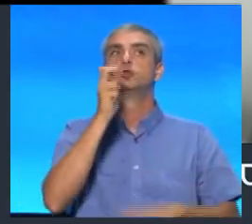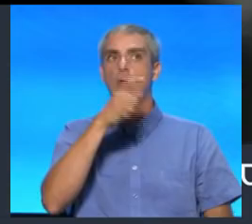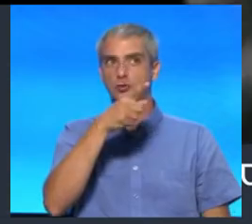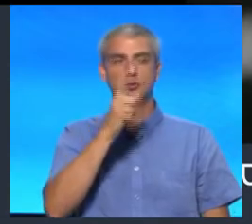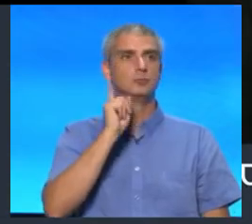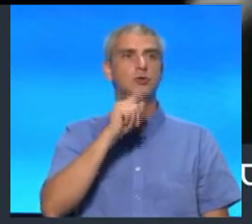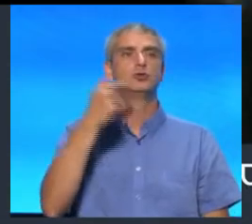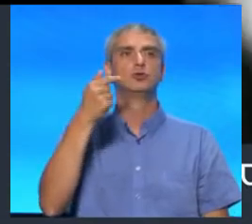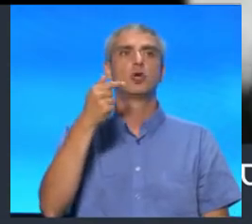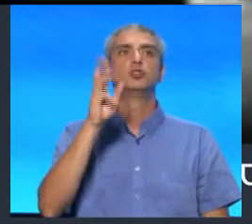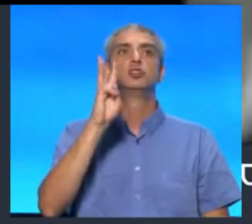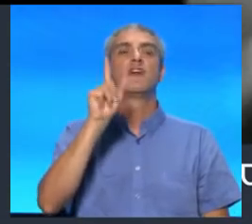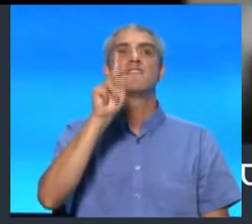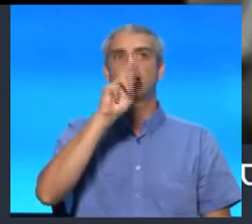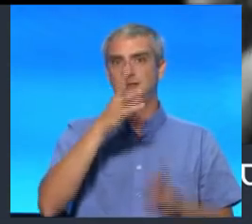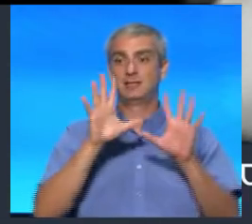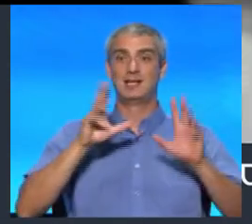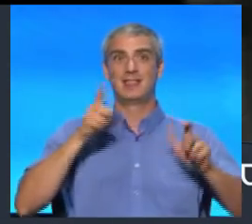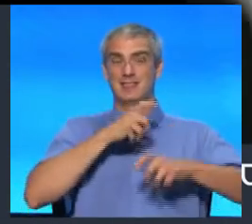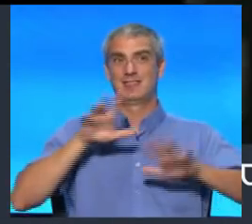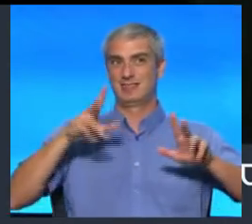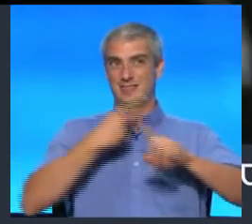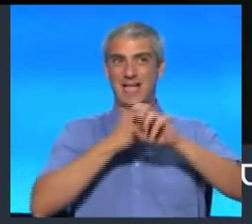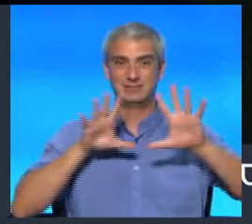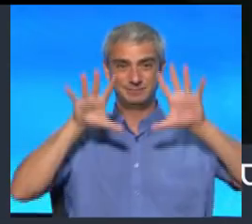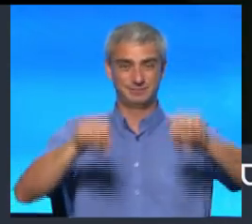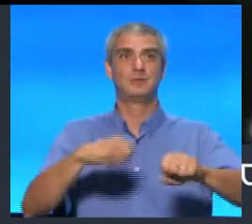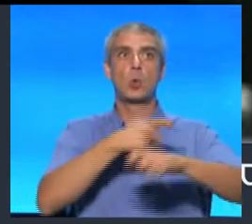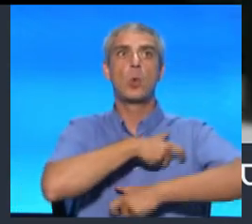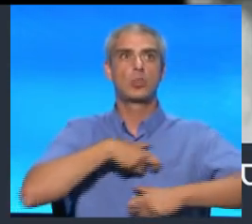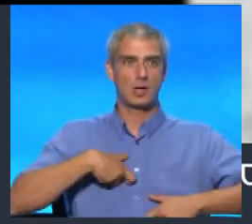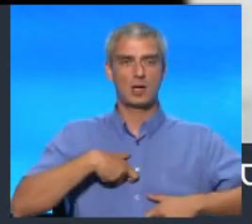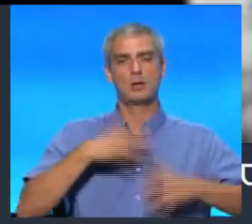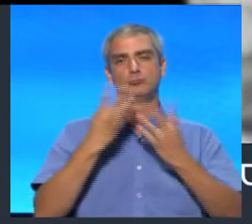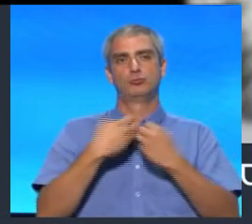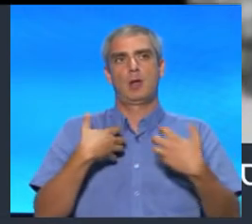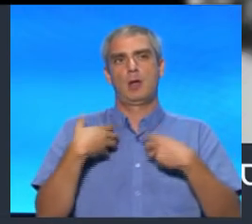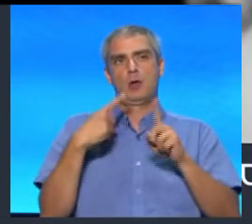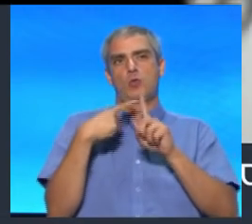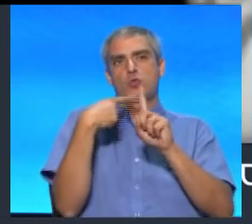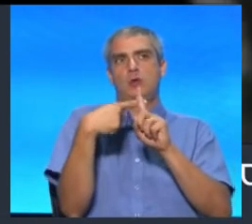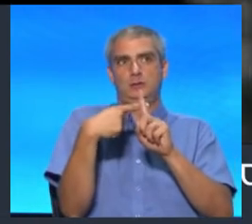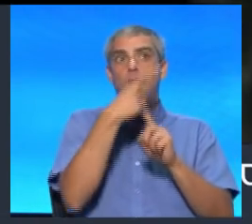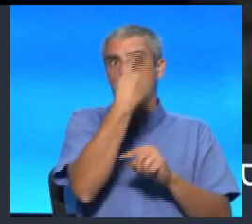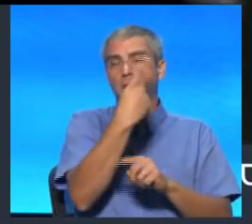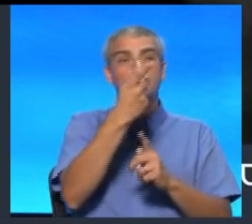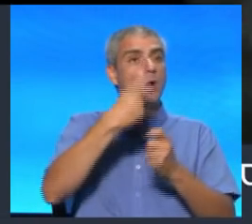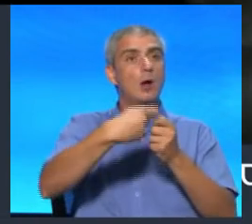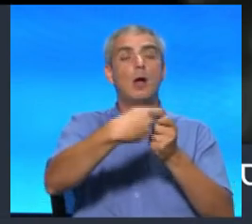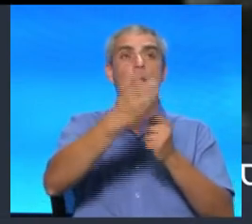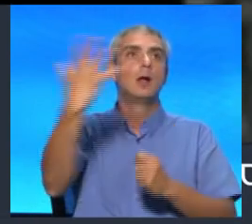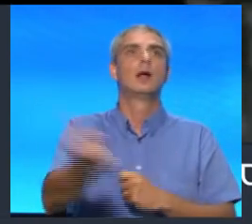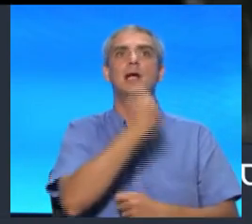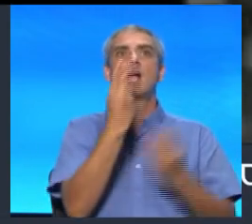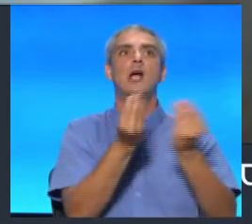ג'ורג' שוורץ. כשהשתלטו הנאצים על הונגריה ב-1944, התחסתה משפחתו לנוצרים, והוא עצמו חילק צווים של החרמת רכוש